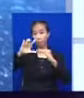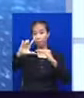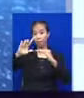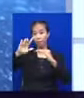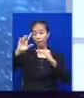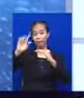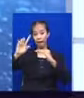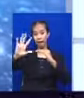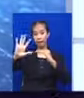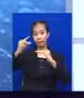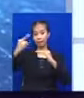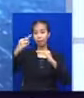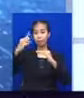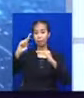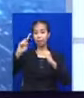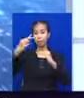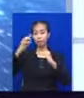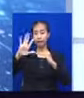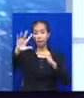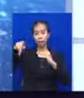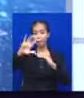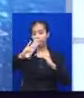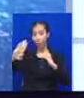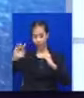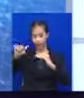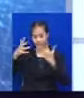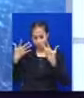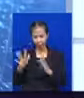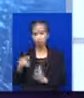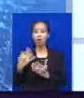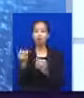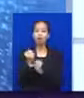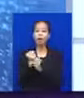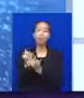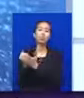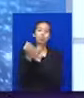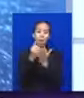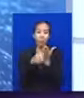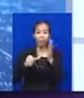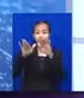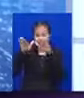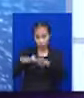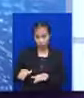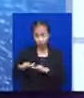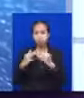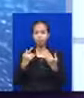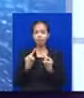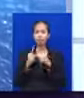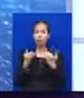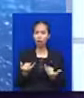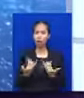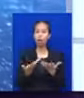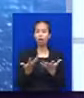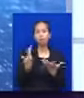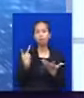ออายุมาตรการลดหย่อนภาษีเงินได้บุคคลธรรมดาสำหรับการท่องเที่ยวออกไปจนถึงสิ้นปีนี้ด้วยซึ่งแต่ละมาตร